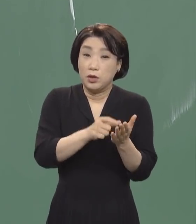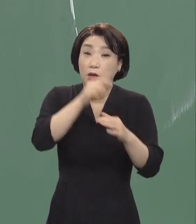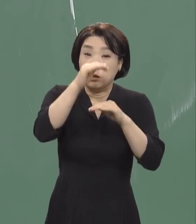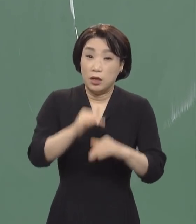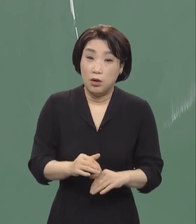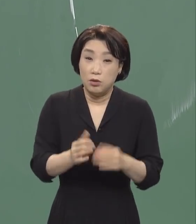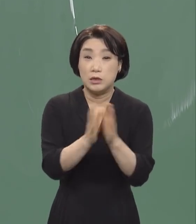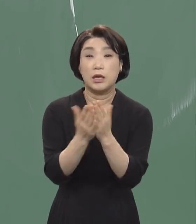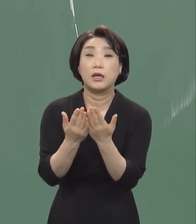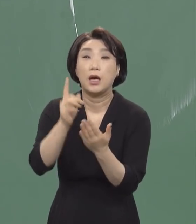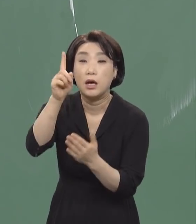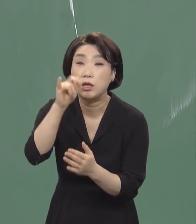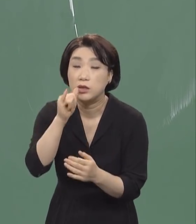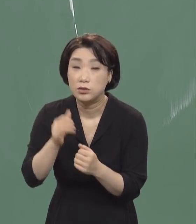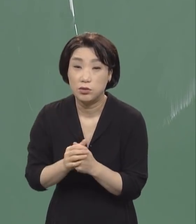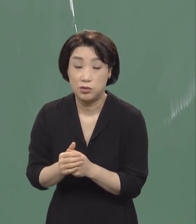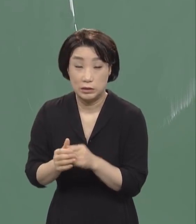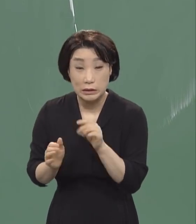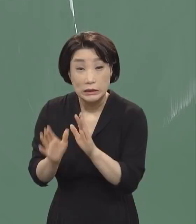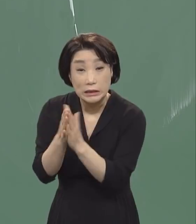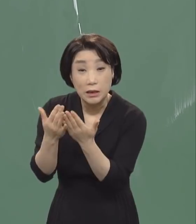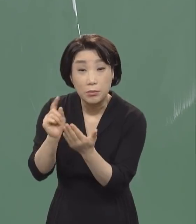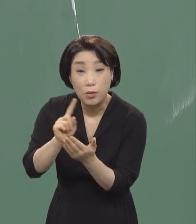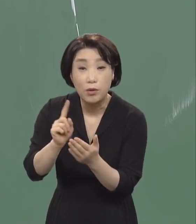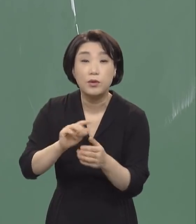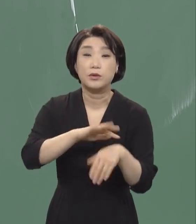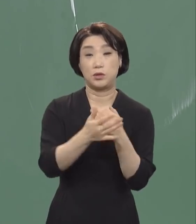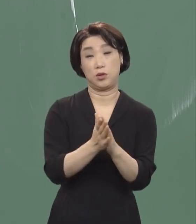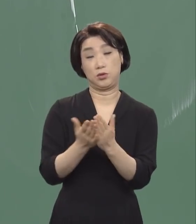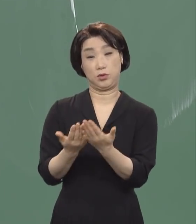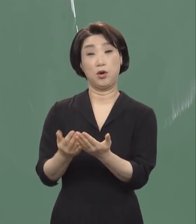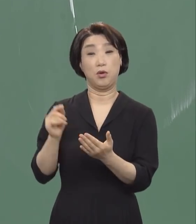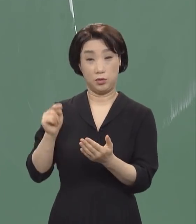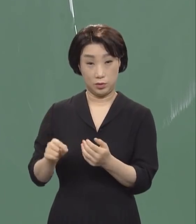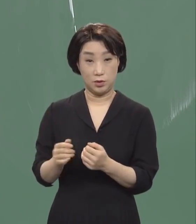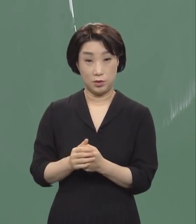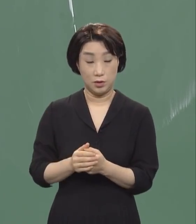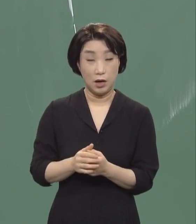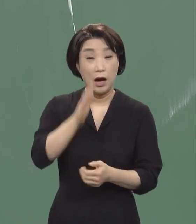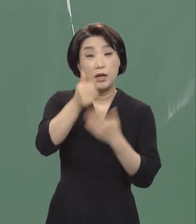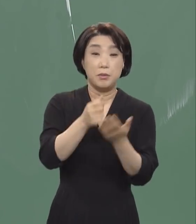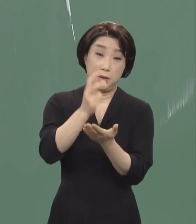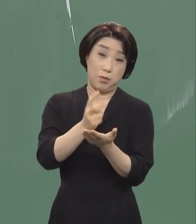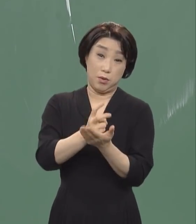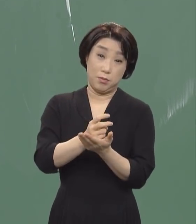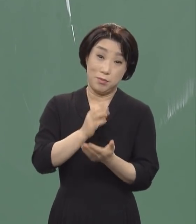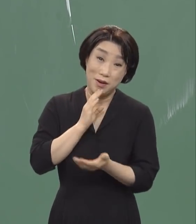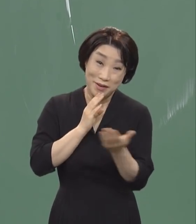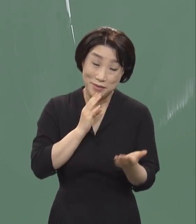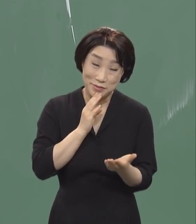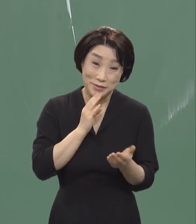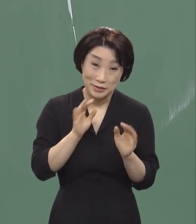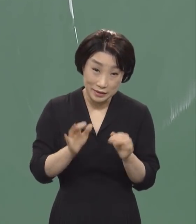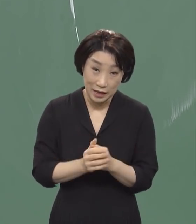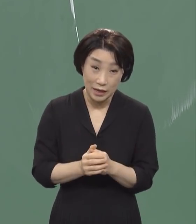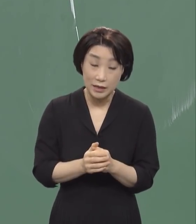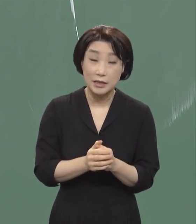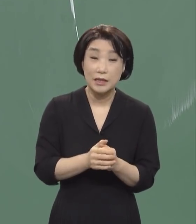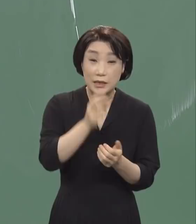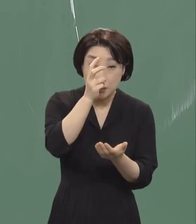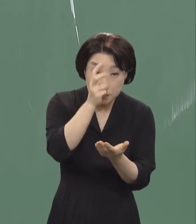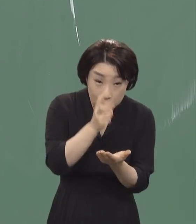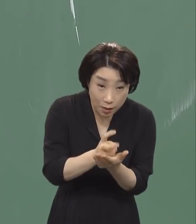책이 하나 있는데 이 책은 성경이요. 이게 뭐냐. 하나님의 법이요. 이